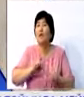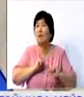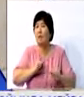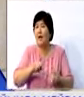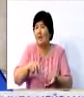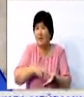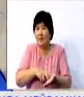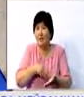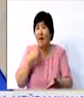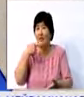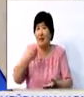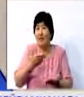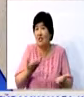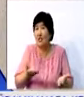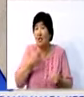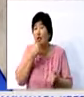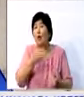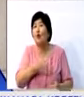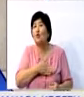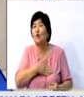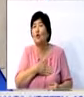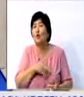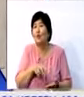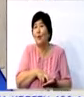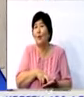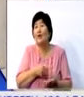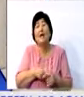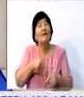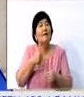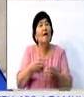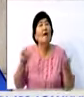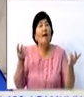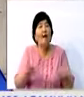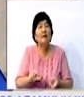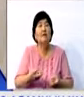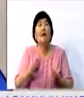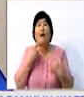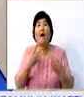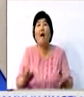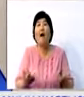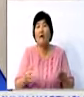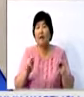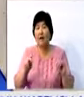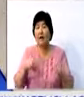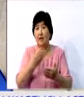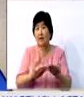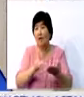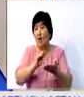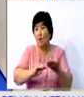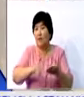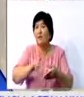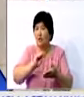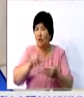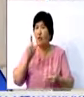жетпейтін, тілі жетпейтін, жүрегі дауаламайтын, ең қажет деген ақиқат деген нәрсені материалды